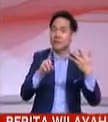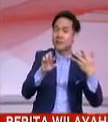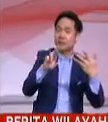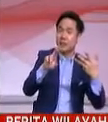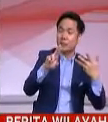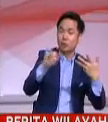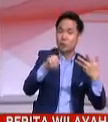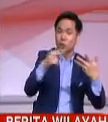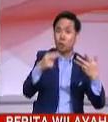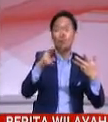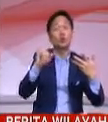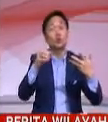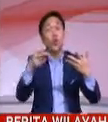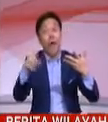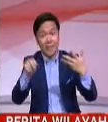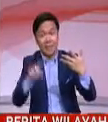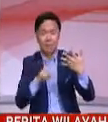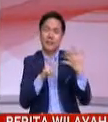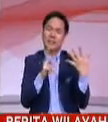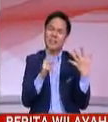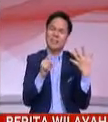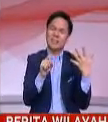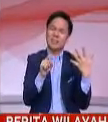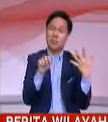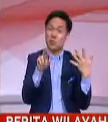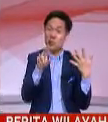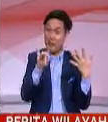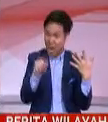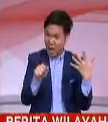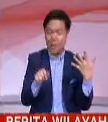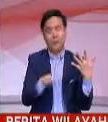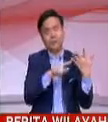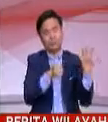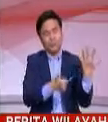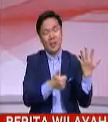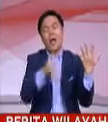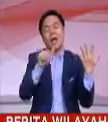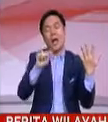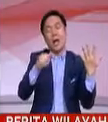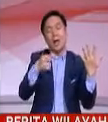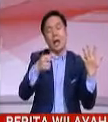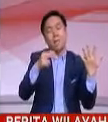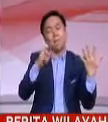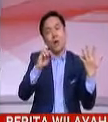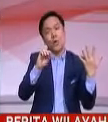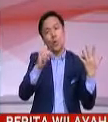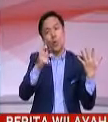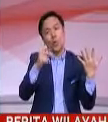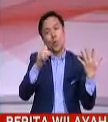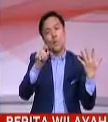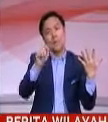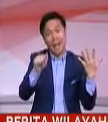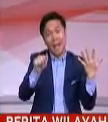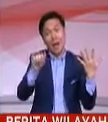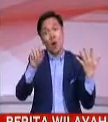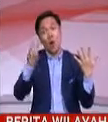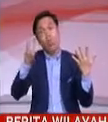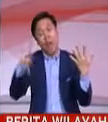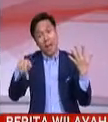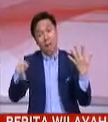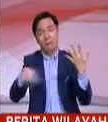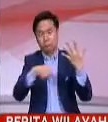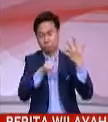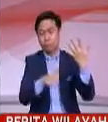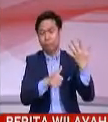Johan mahkota wilayah Kesatria mahkota wilayah ahli mahkota wilayah dan pengingat pangkuan mahkota